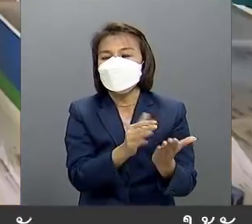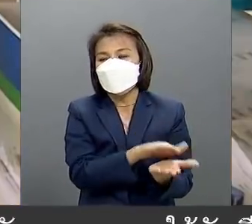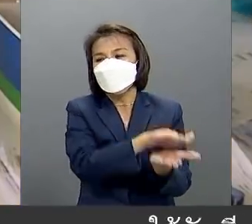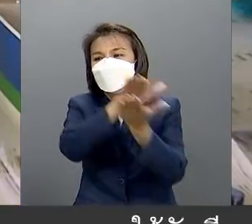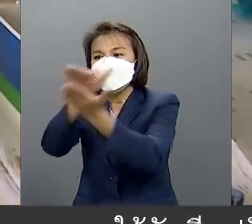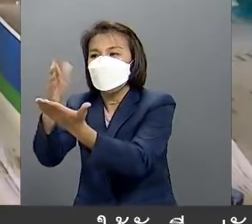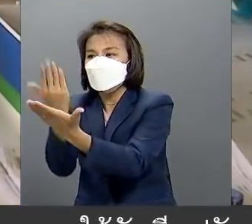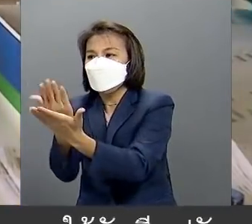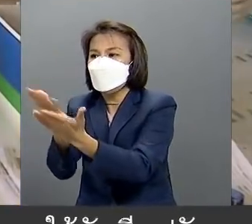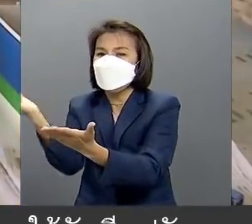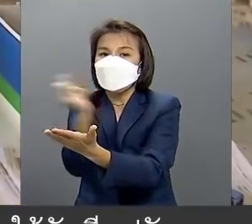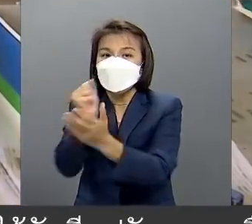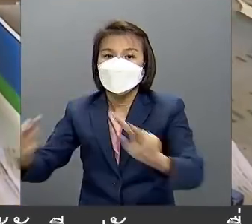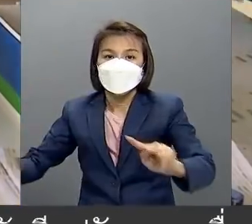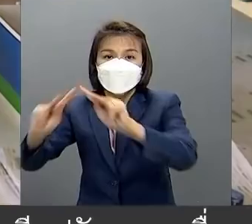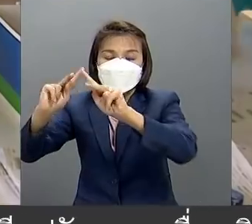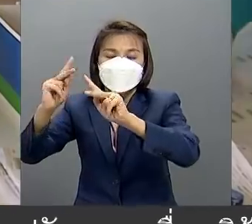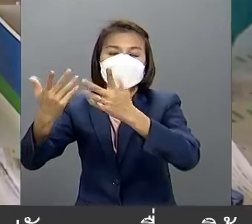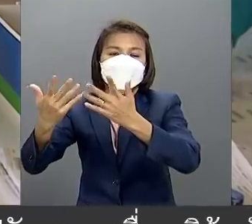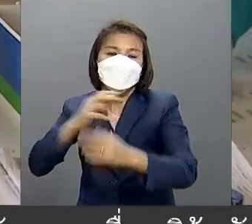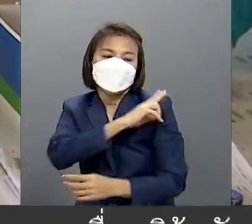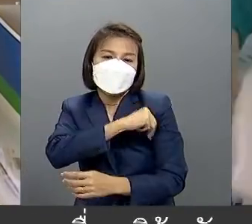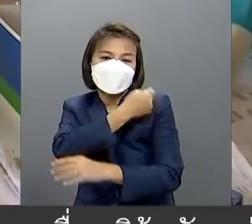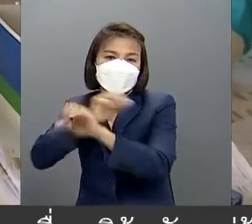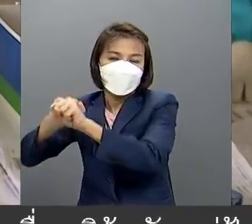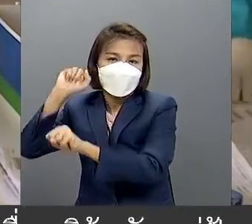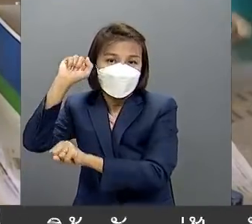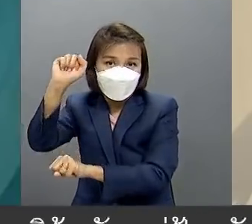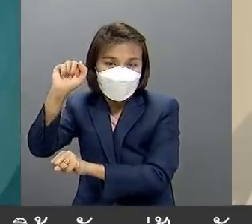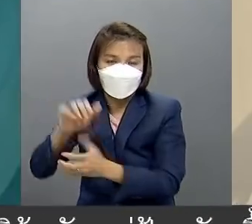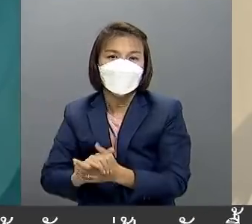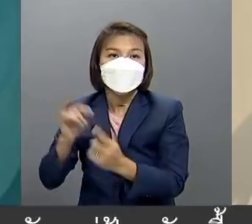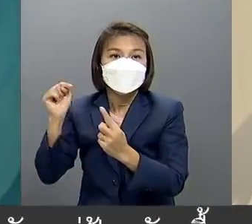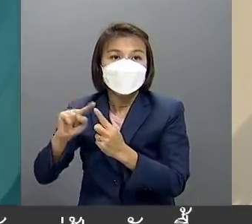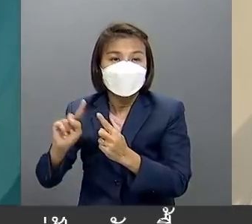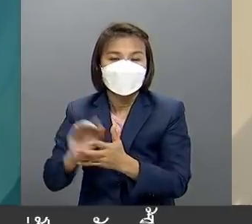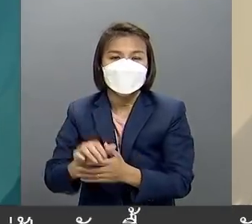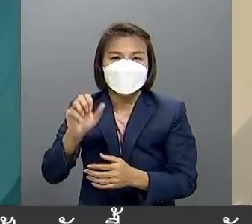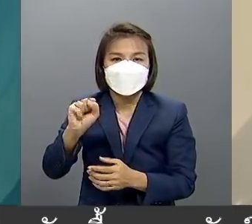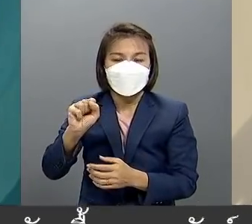สาธารณสุขประกาศจากสำนักงานหลักประกันสุขภาพแห่งชาติหรือว่าสปสช.นะคะ